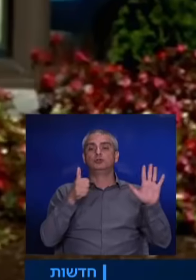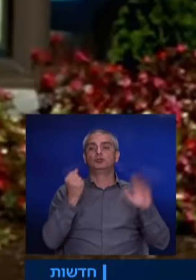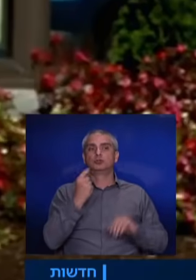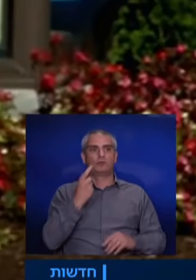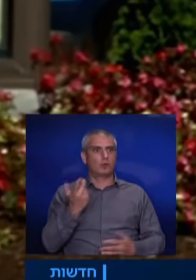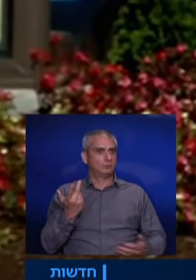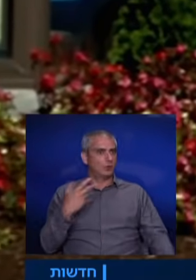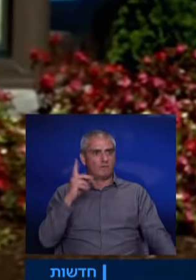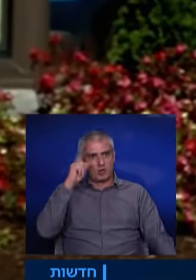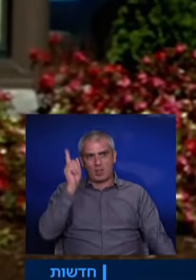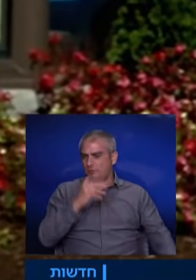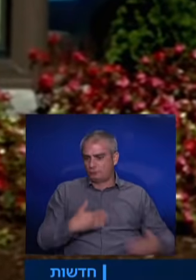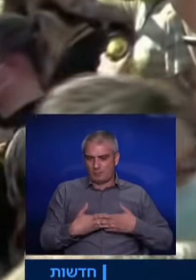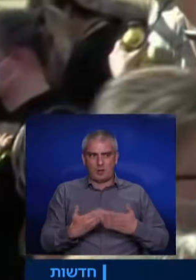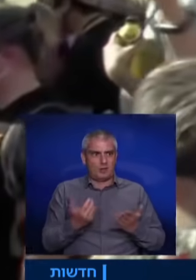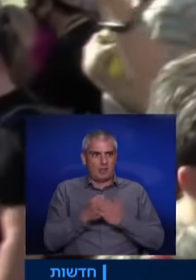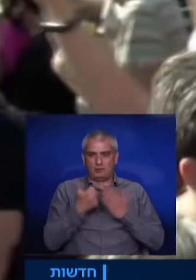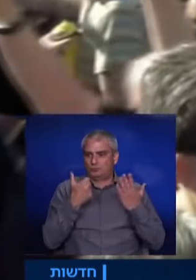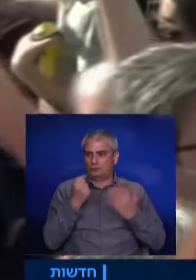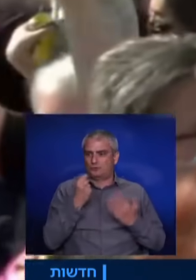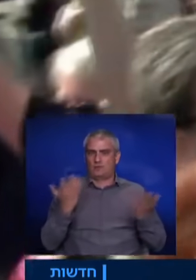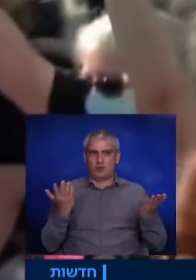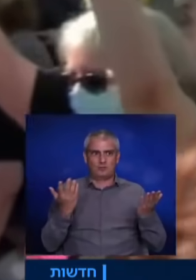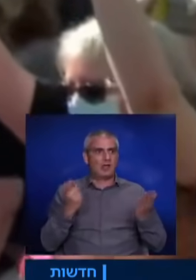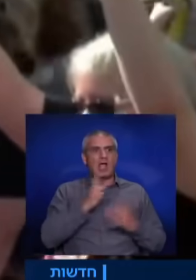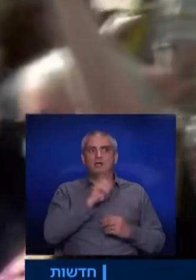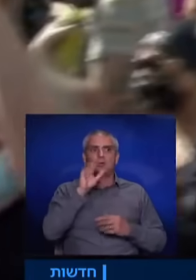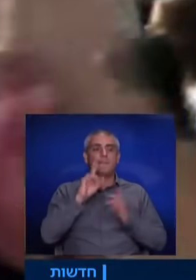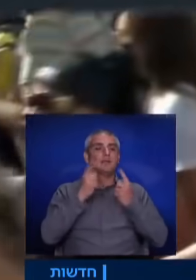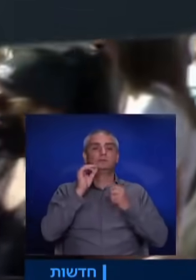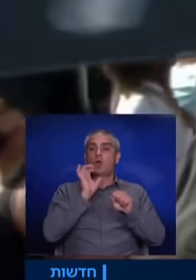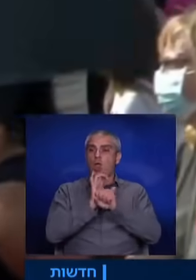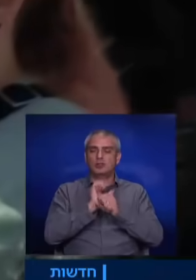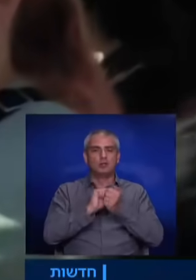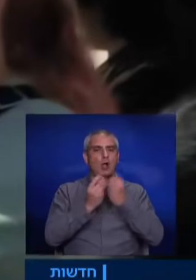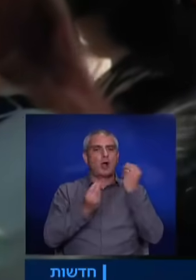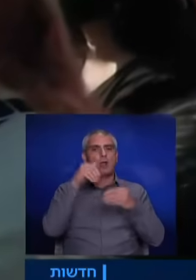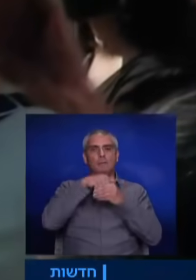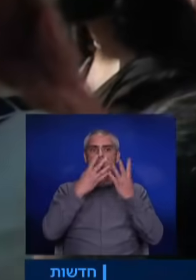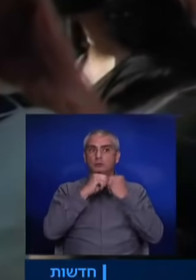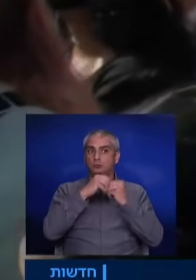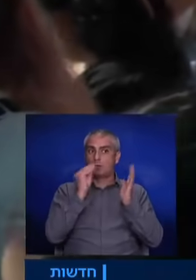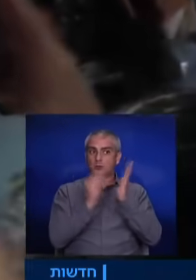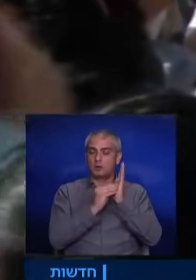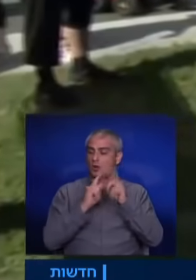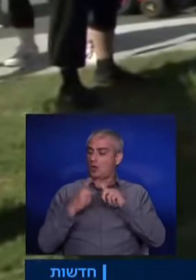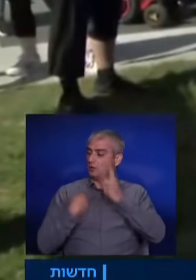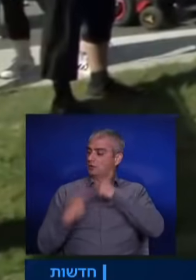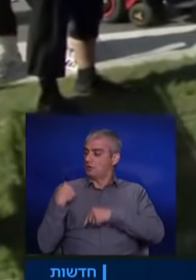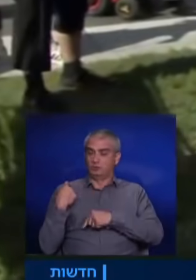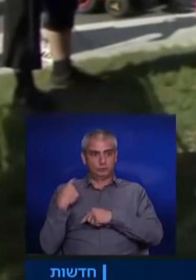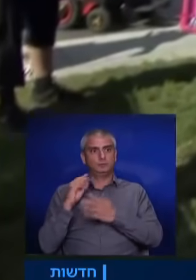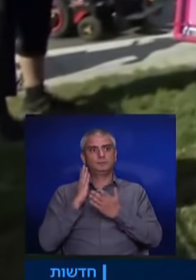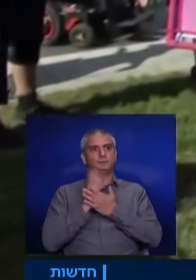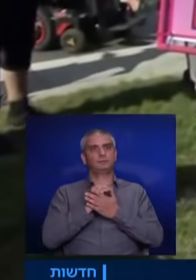people don't even know they're pregnant by the time they're 6 weeks. האיסור תקף גם במקרים של אונס או גילוי עריות. הוא נכנס לתוקף בחודש שעבר והפך